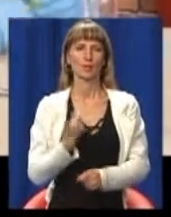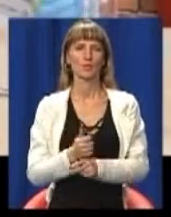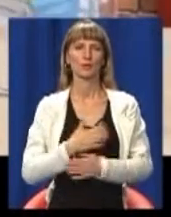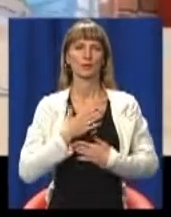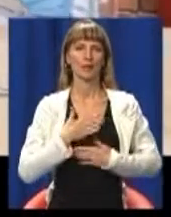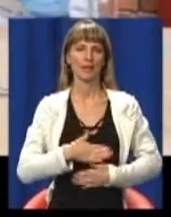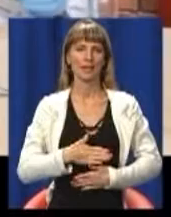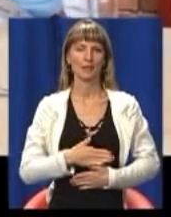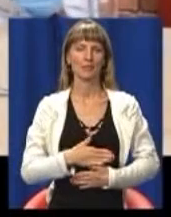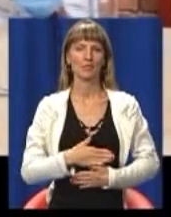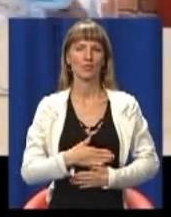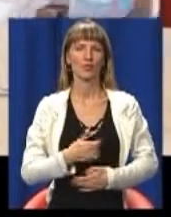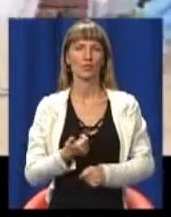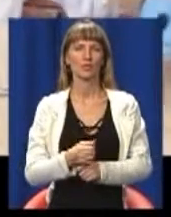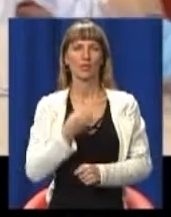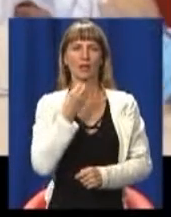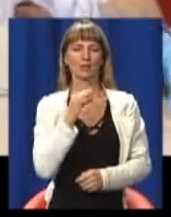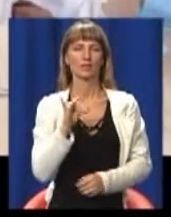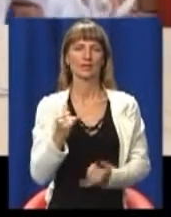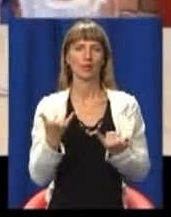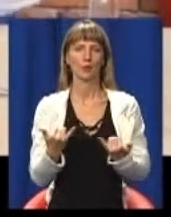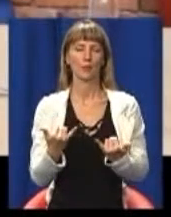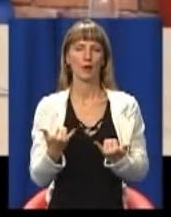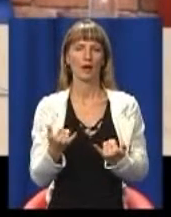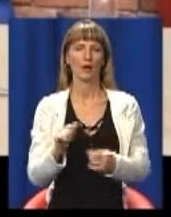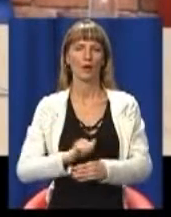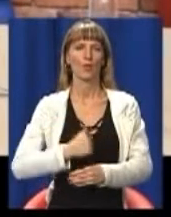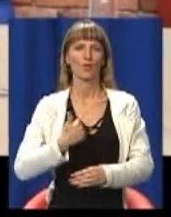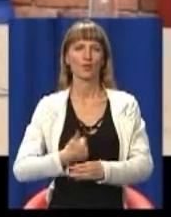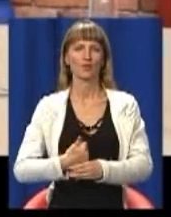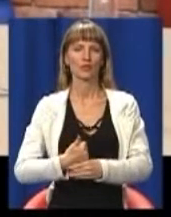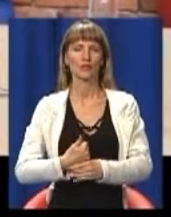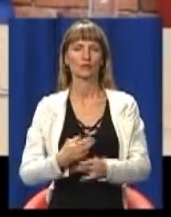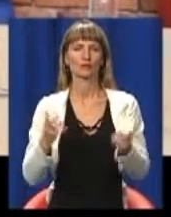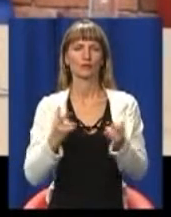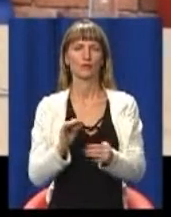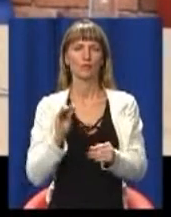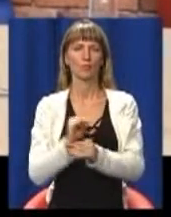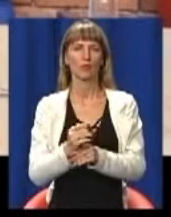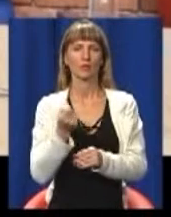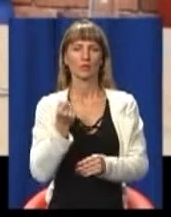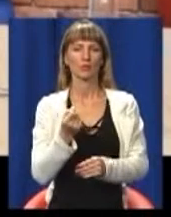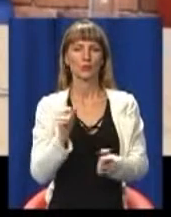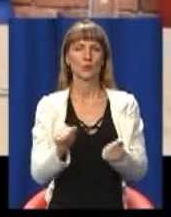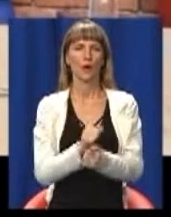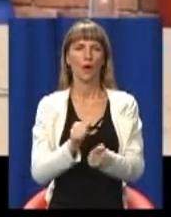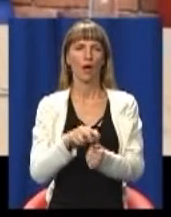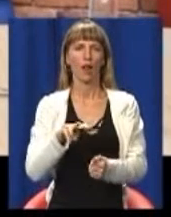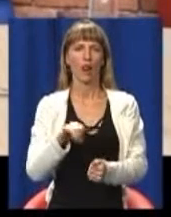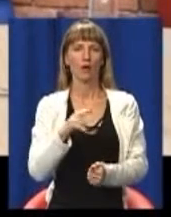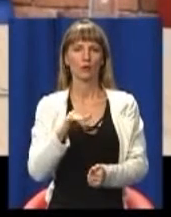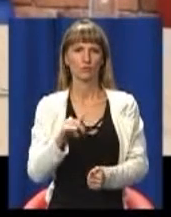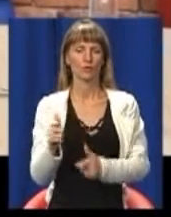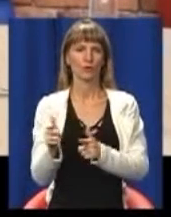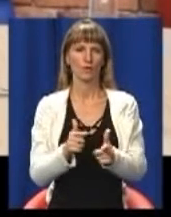так? Дуже добре. І тепер найголовніше, потрібно додати туди трошки сухого льоду.